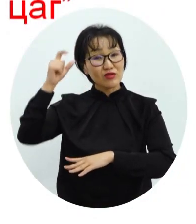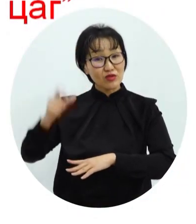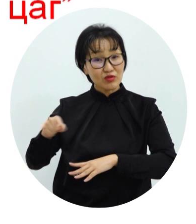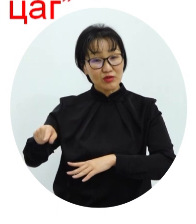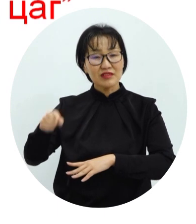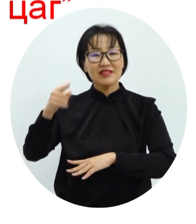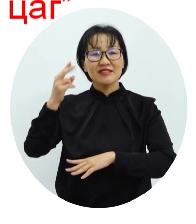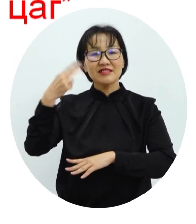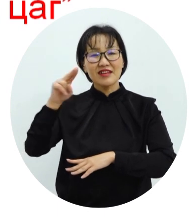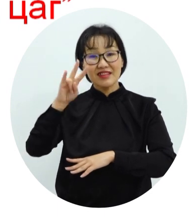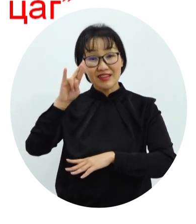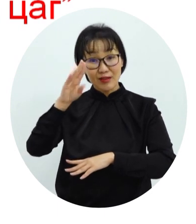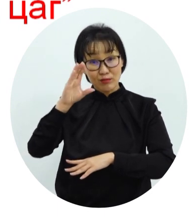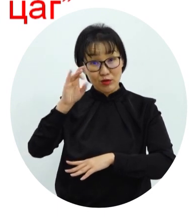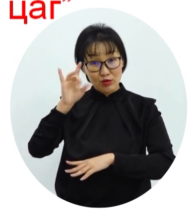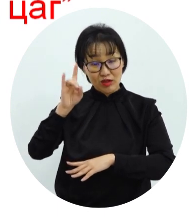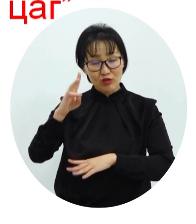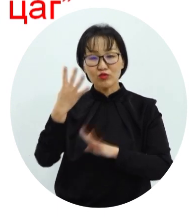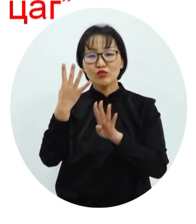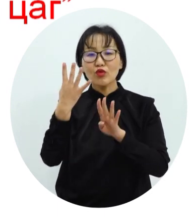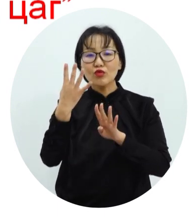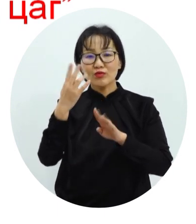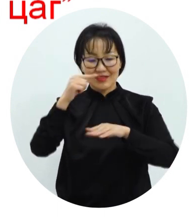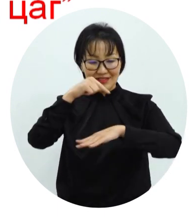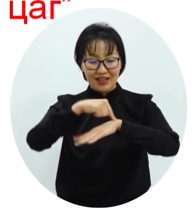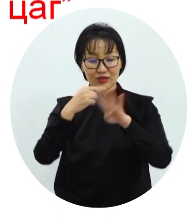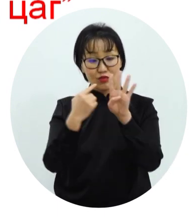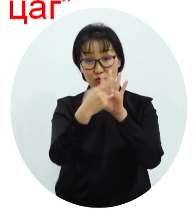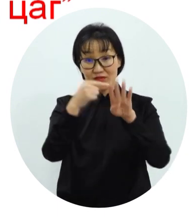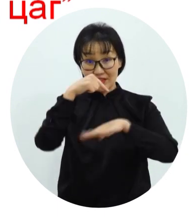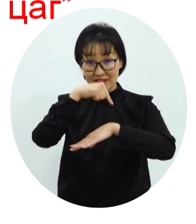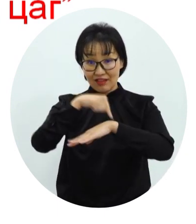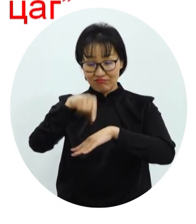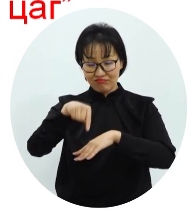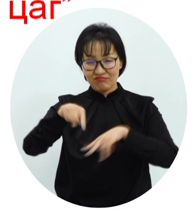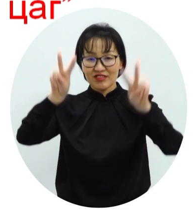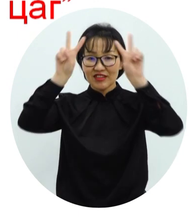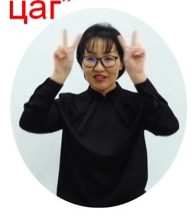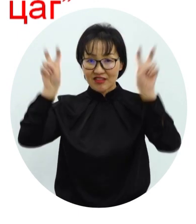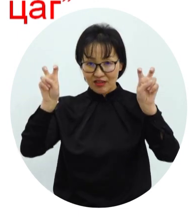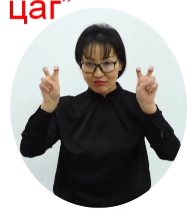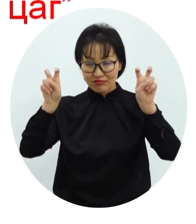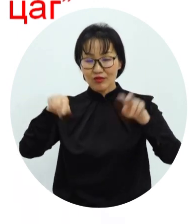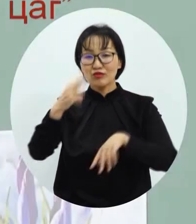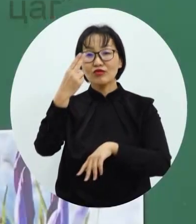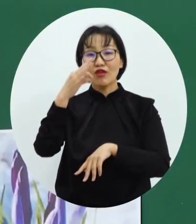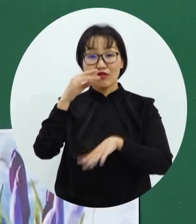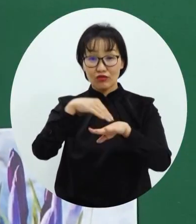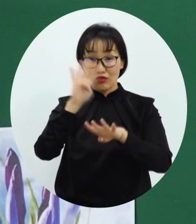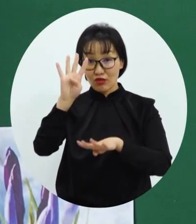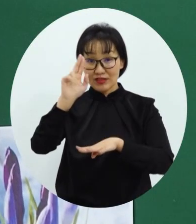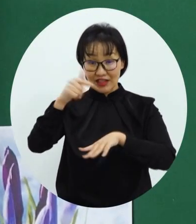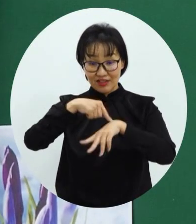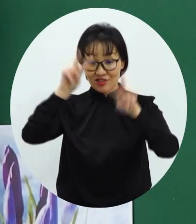Дэ Нэмсүрэнгийн дөрвөн цаг шүлгийг орцгоно. Гарчгаа авчээрэй. Дөрвөн цаг.